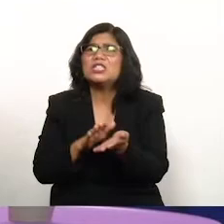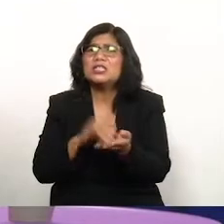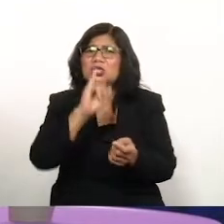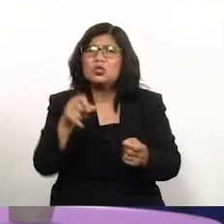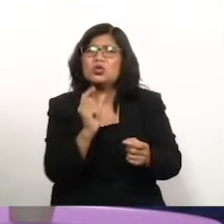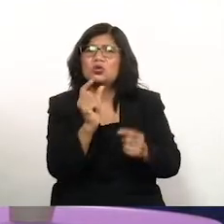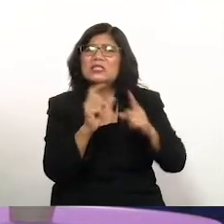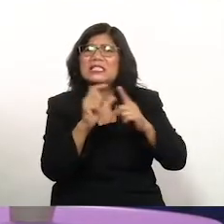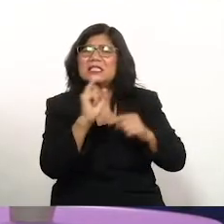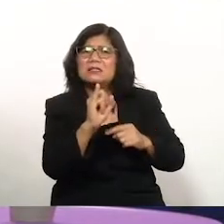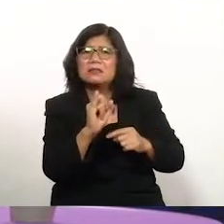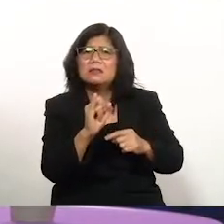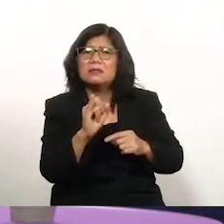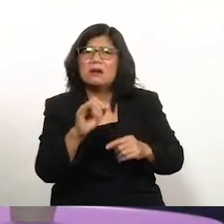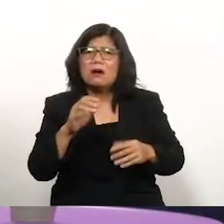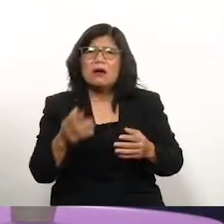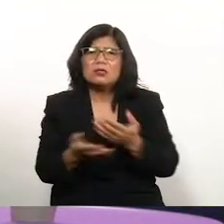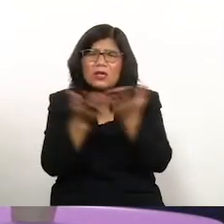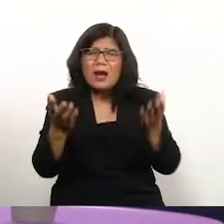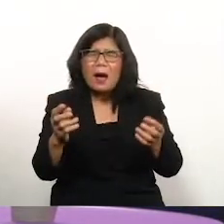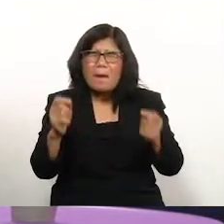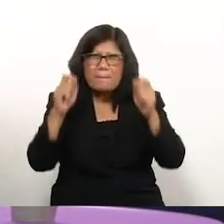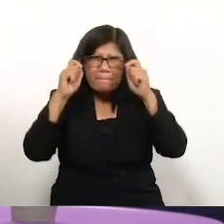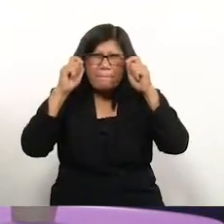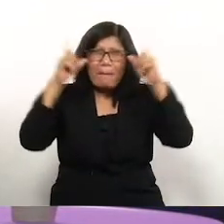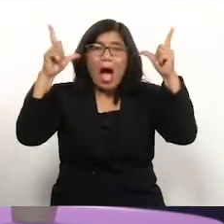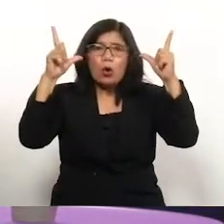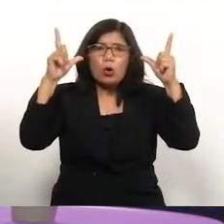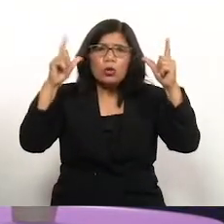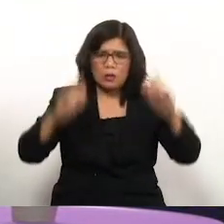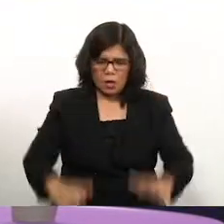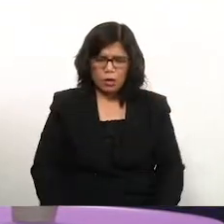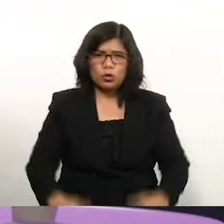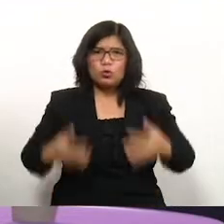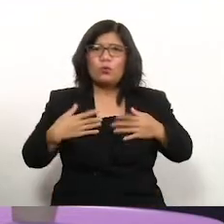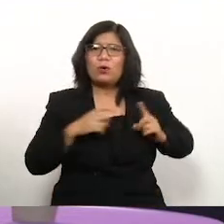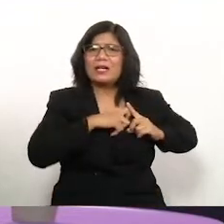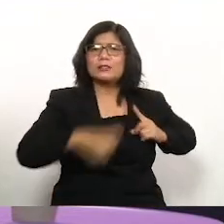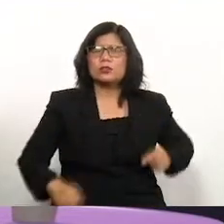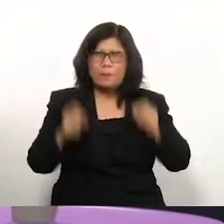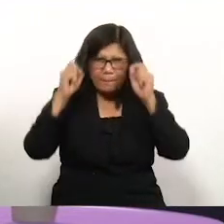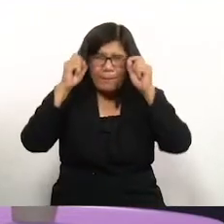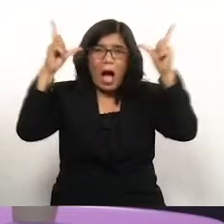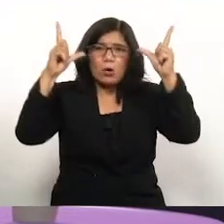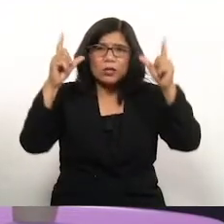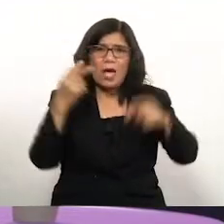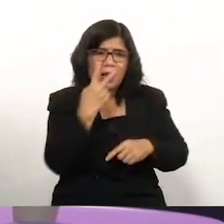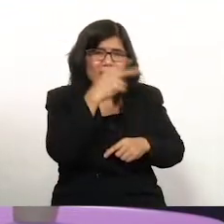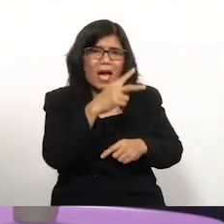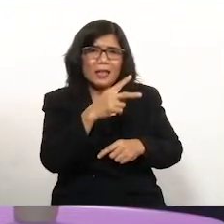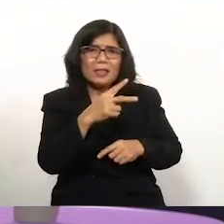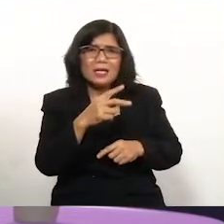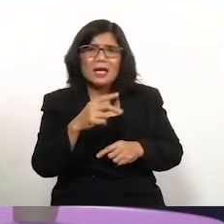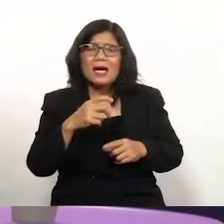I wake up Hai cupressus bangun Hai lihat pelajar pornografi